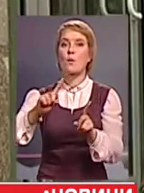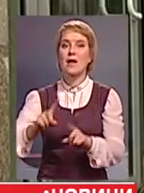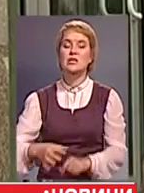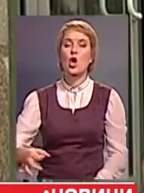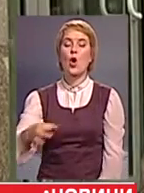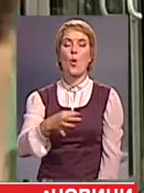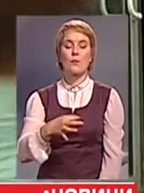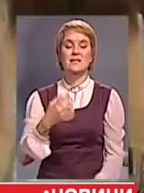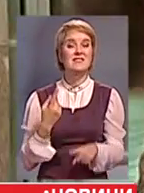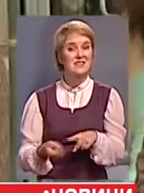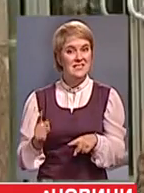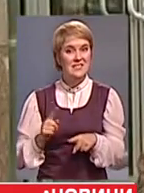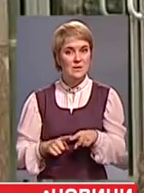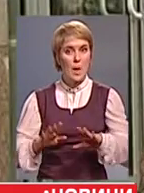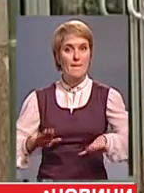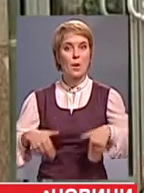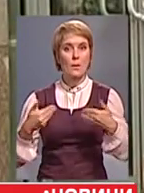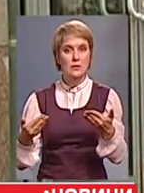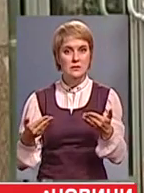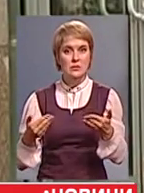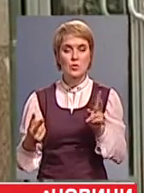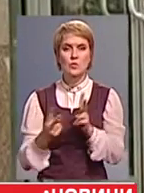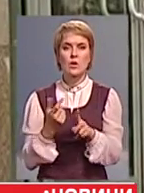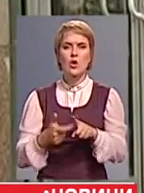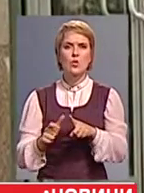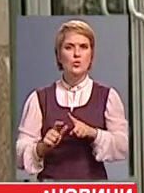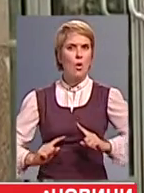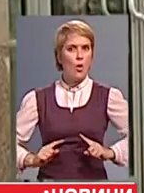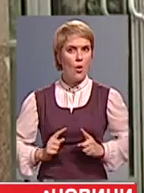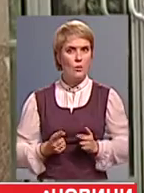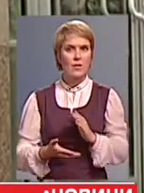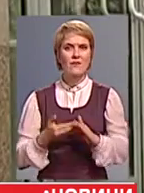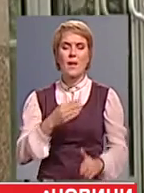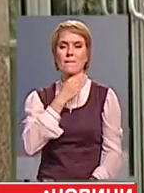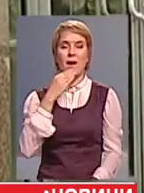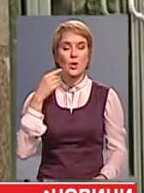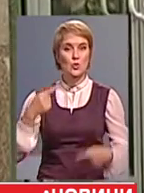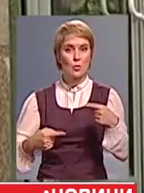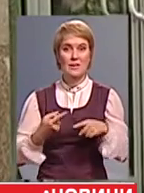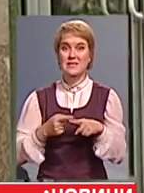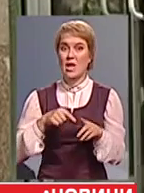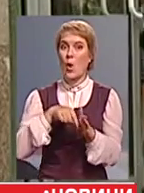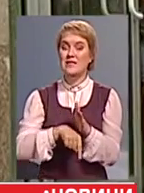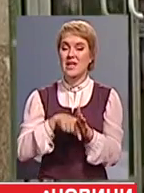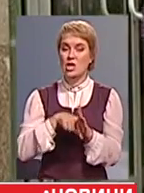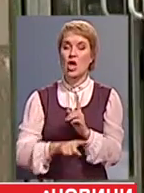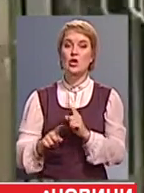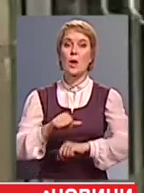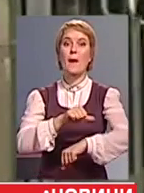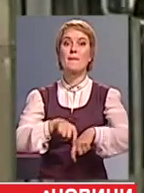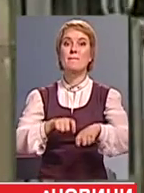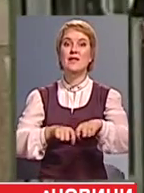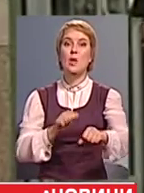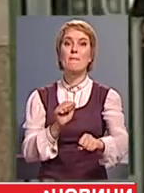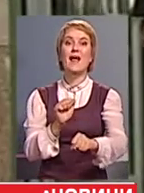пропозиція була, її зустріли дуже обурливо і викликала багато суперечності, адже це означає, що митницю